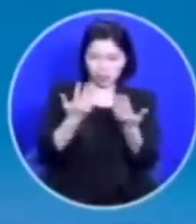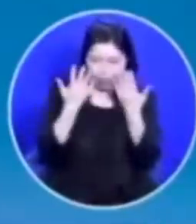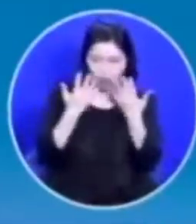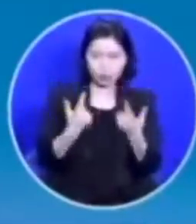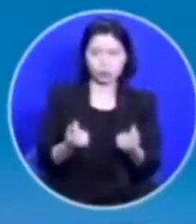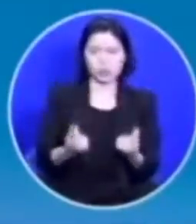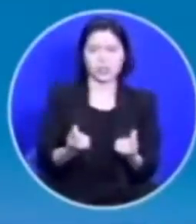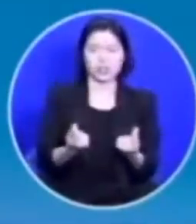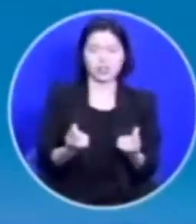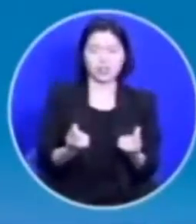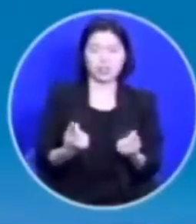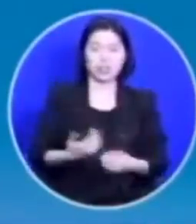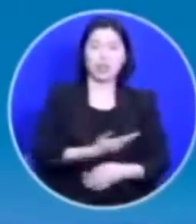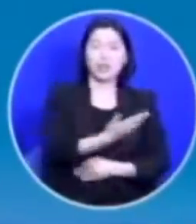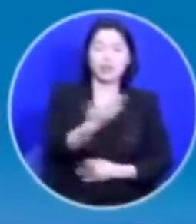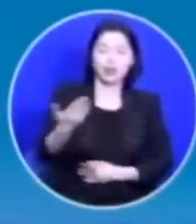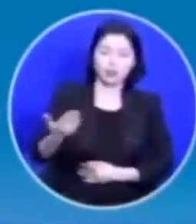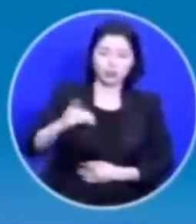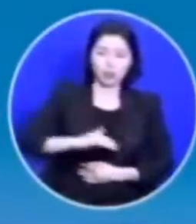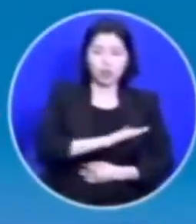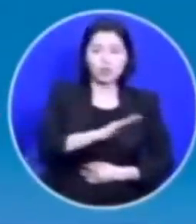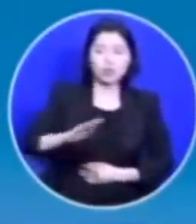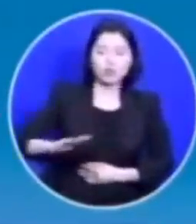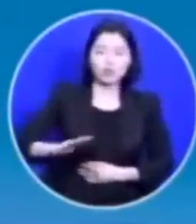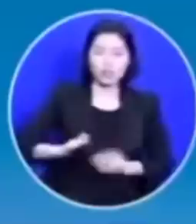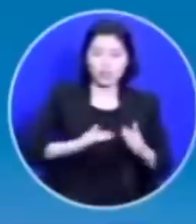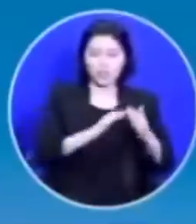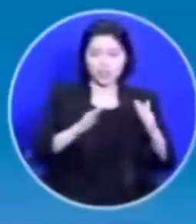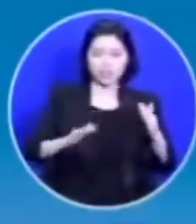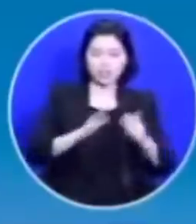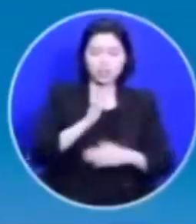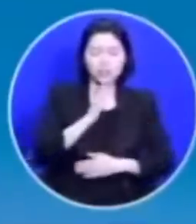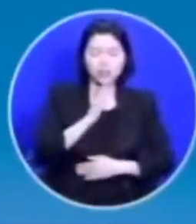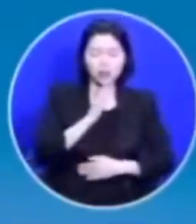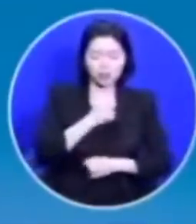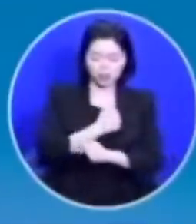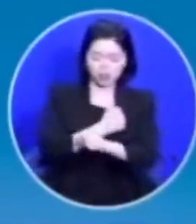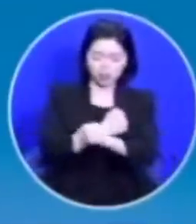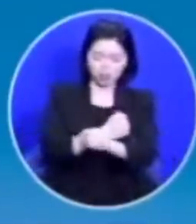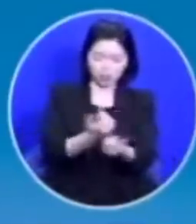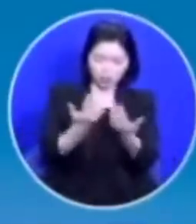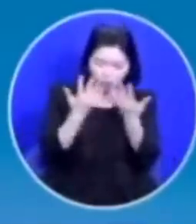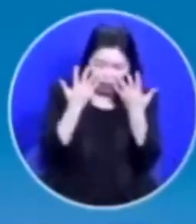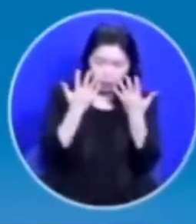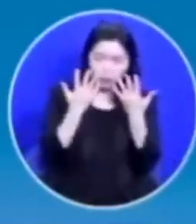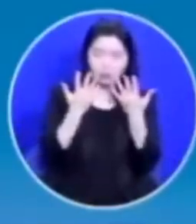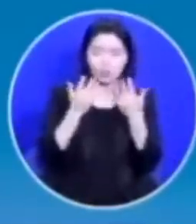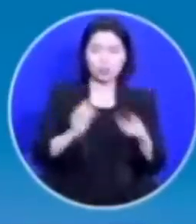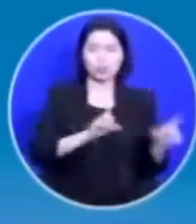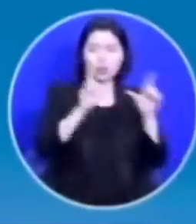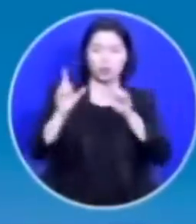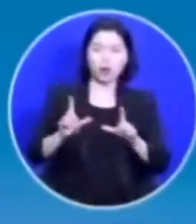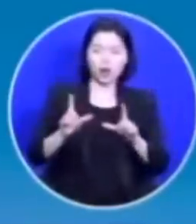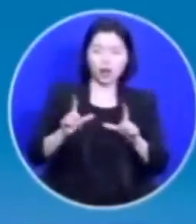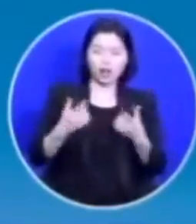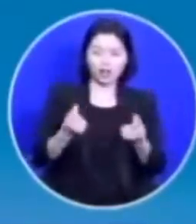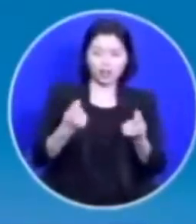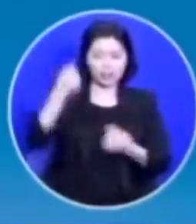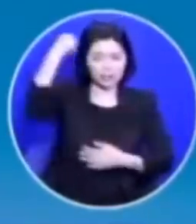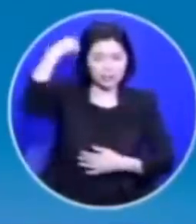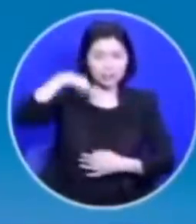여러분 우리의 가정이 정말 이렇게 감옥 생활 하는 것 같은 느낌을 받을 때가 있잖아요